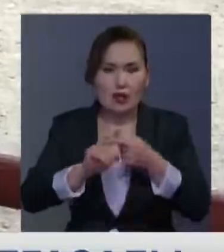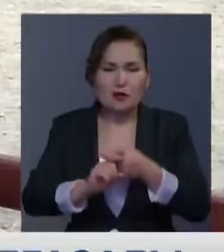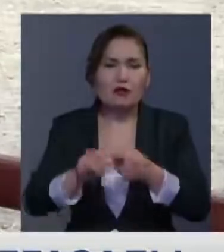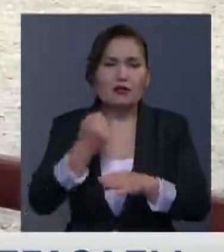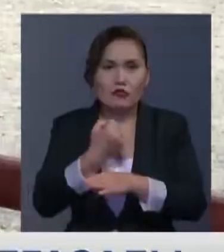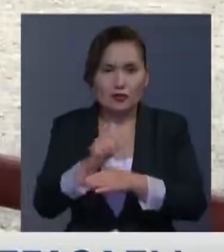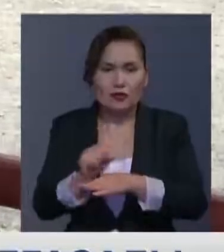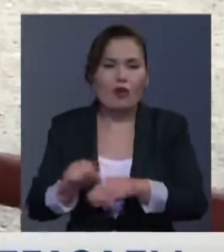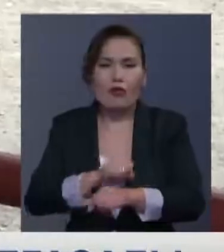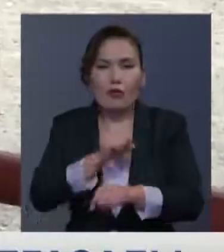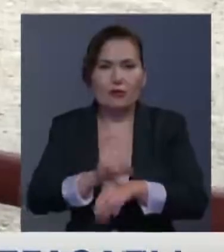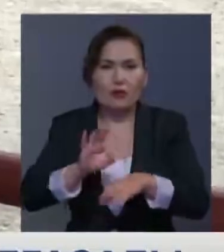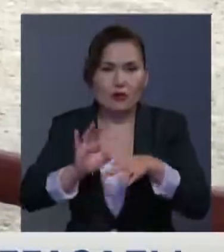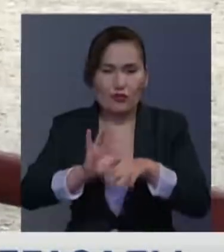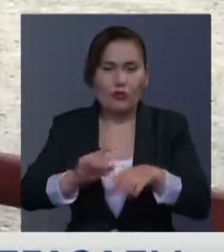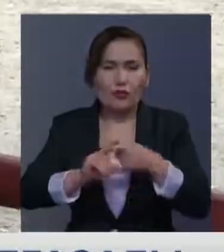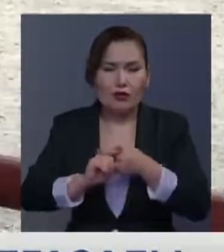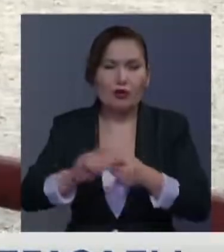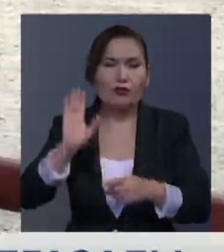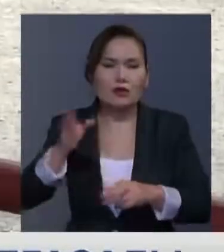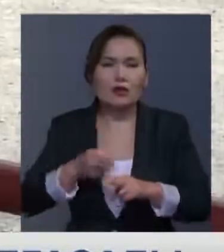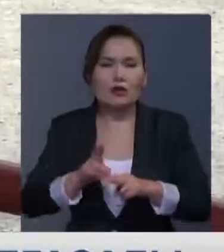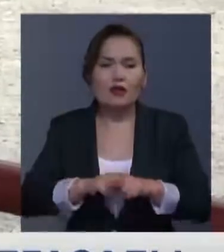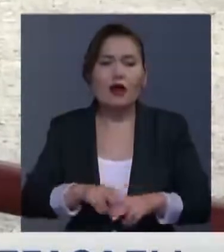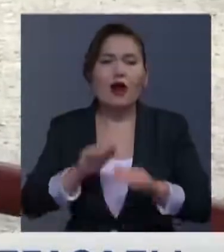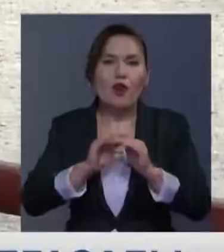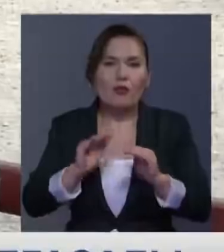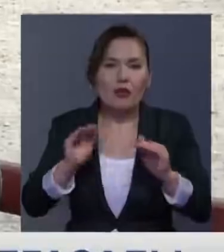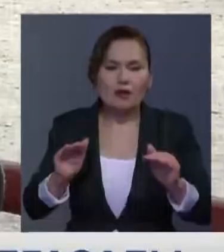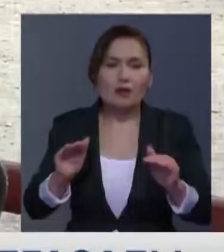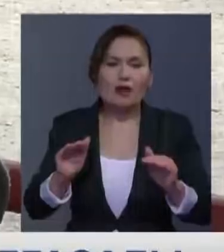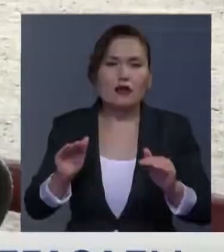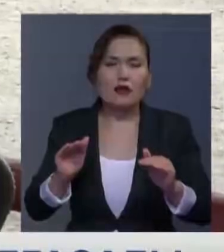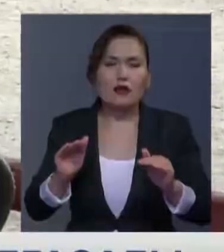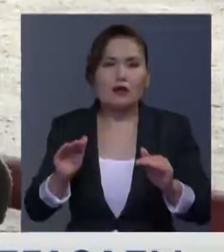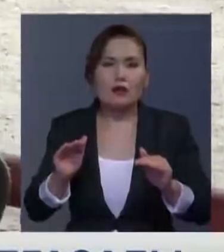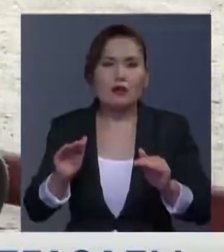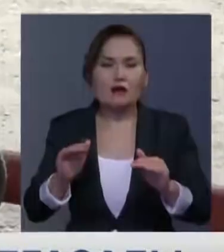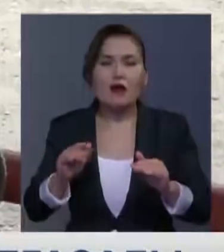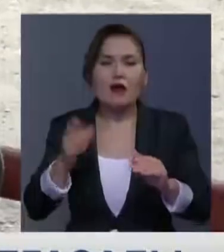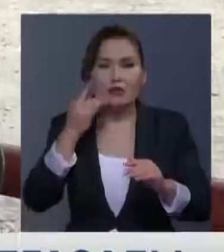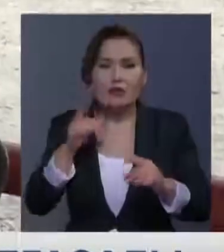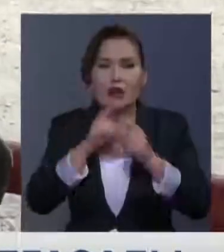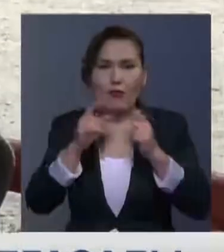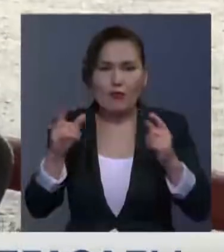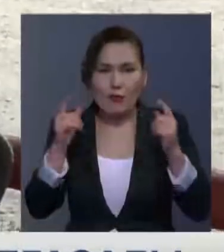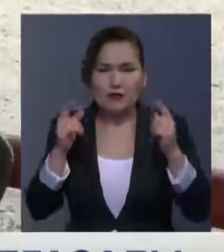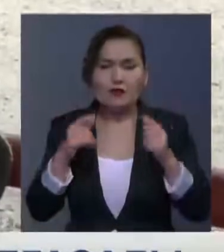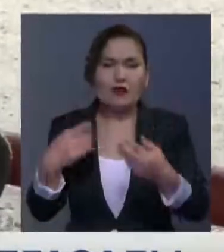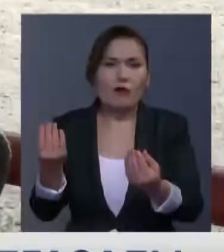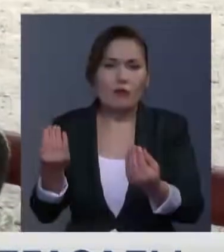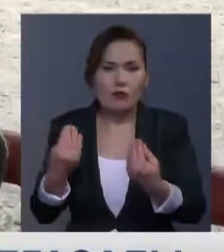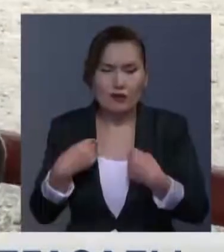келеді. Маска енді дайым, балалар қысым сынап жайып, потом, мұны, по-моему, КСК